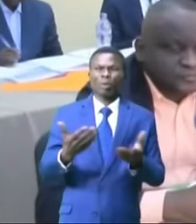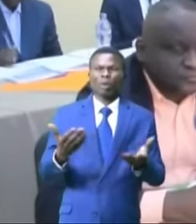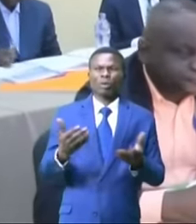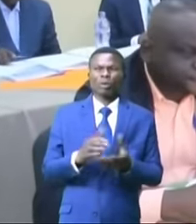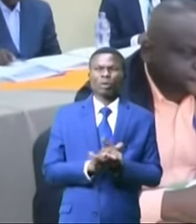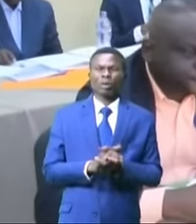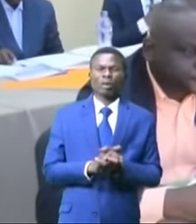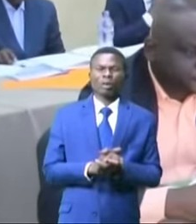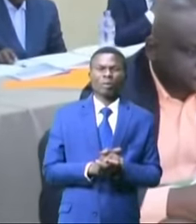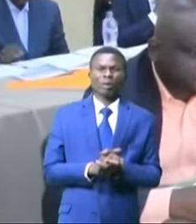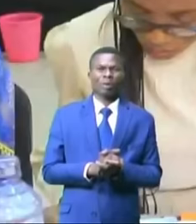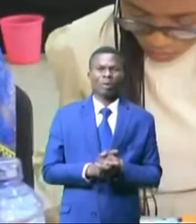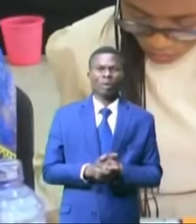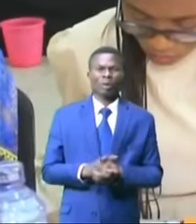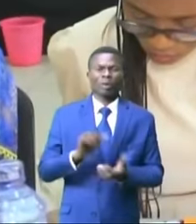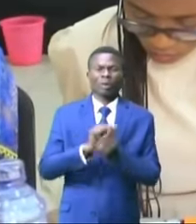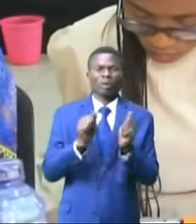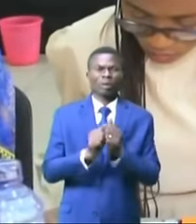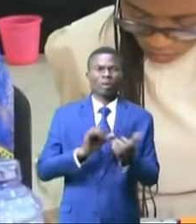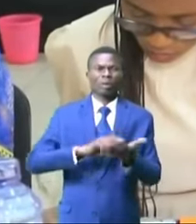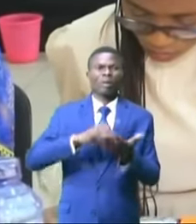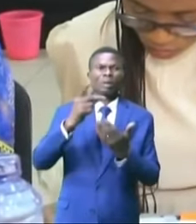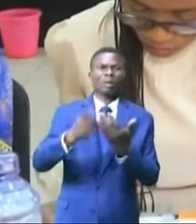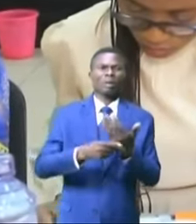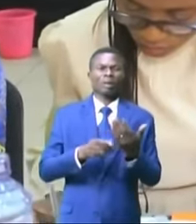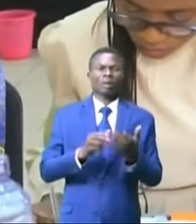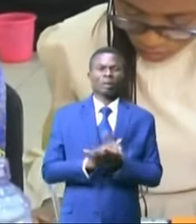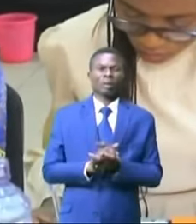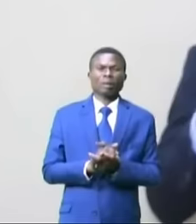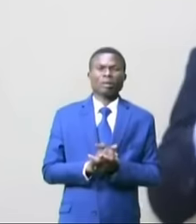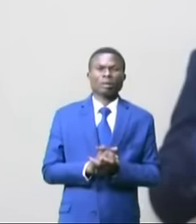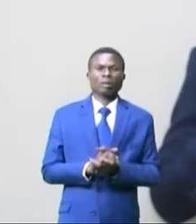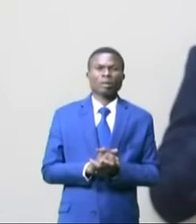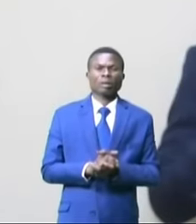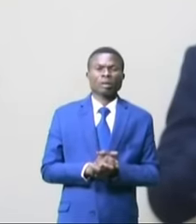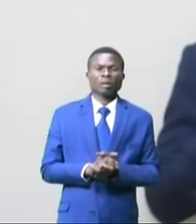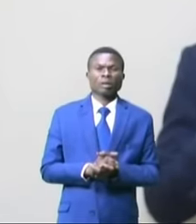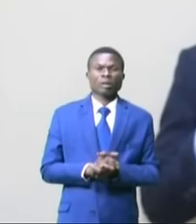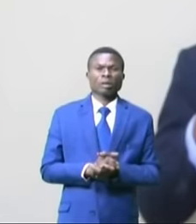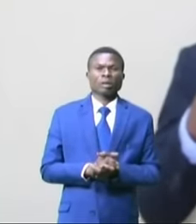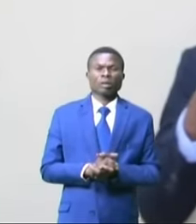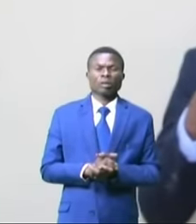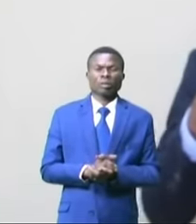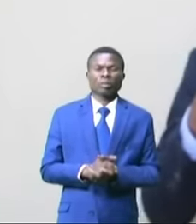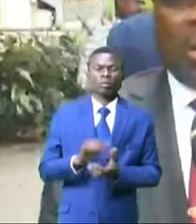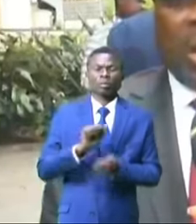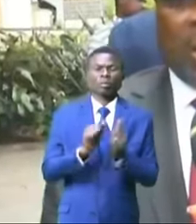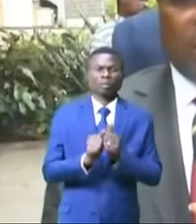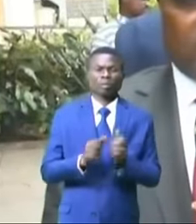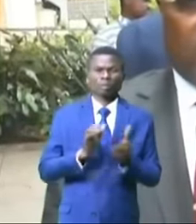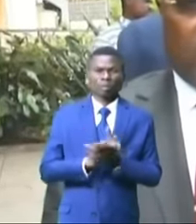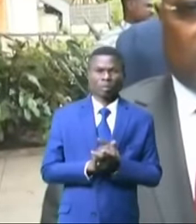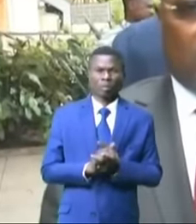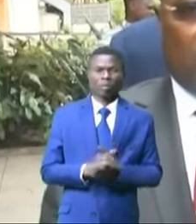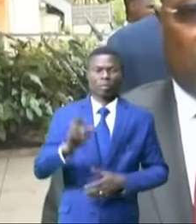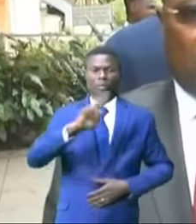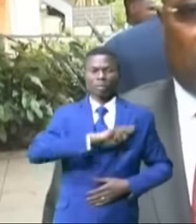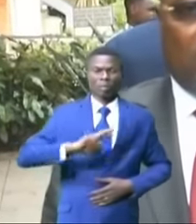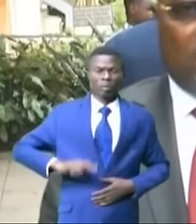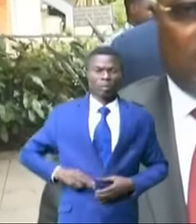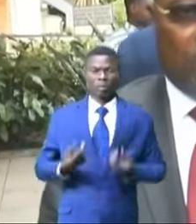participation de parties prenantes au processus de la mise en œuvre des suivis et de présentation de rapports. Et la RDC a